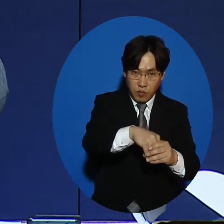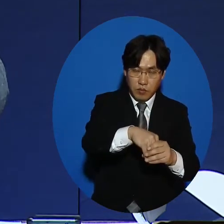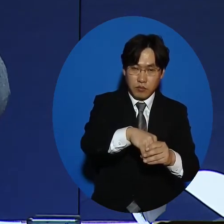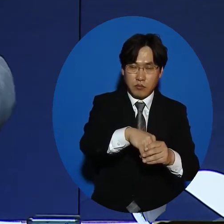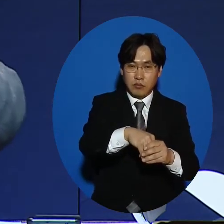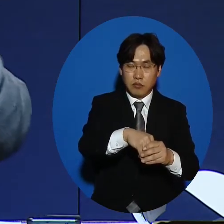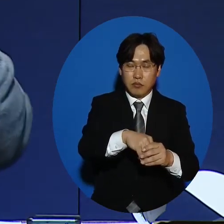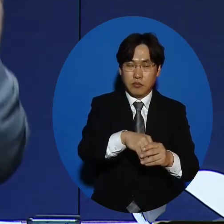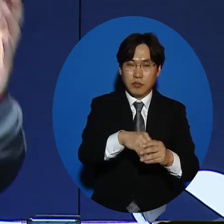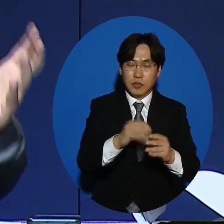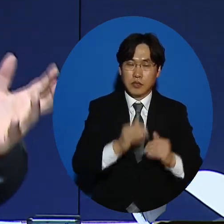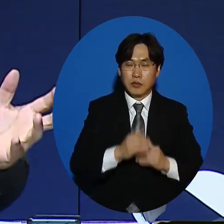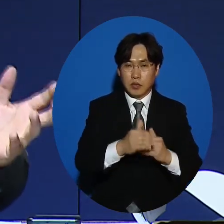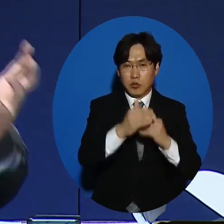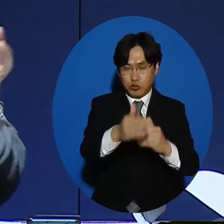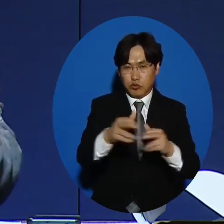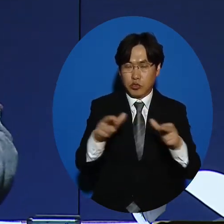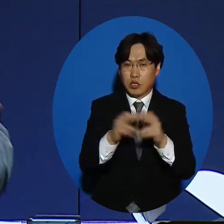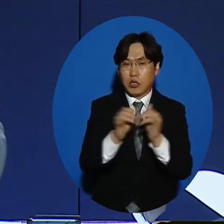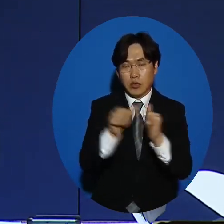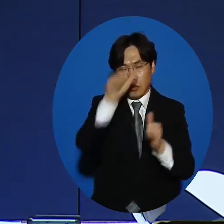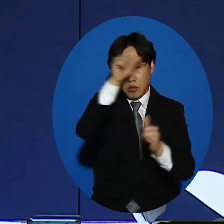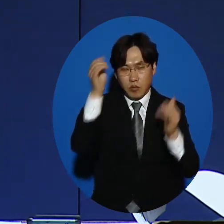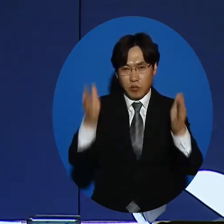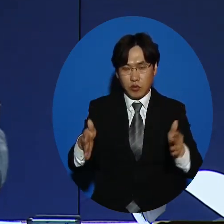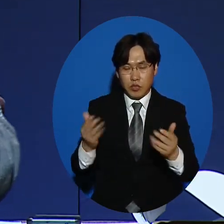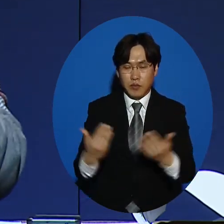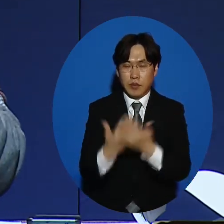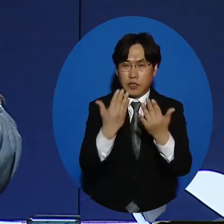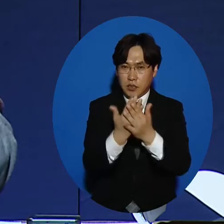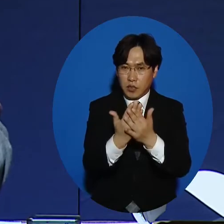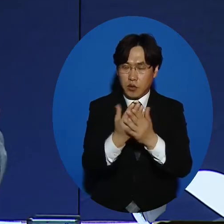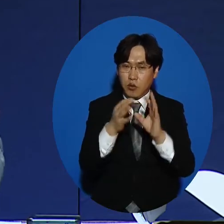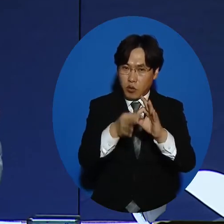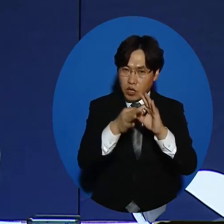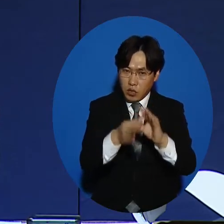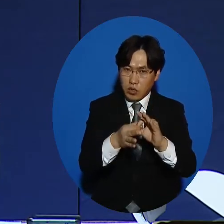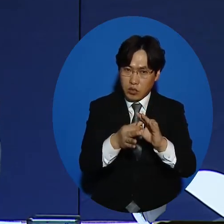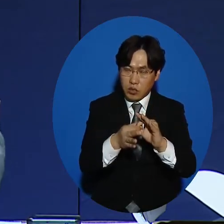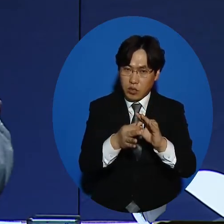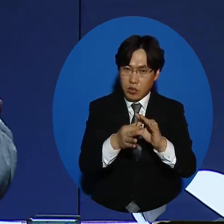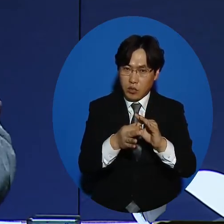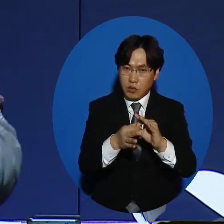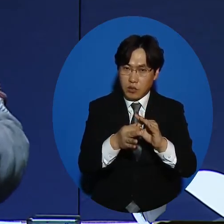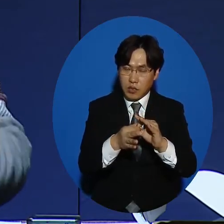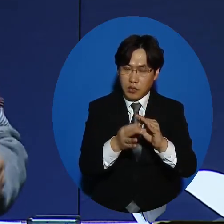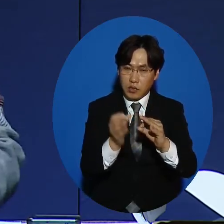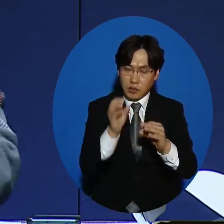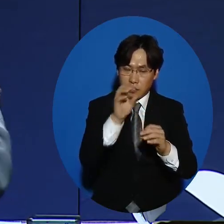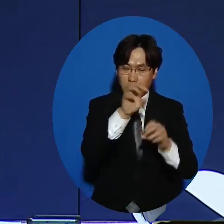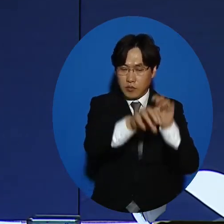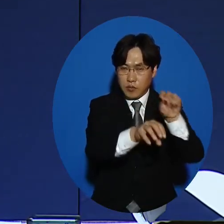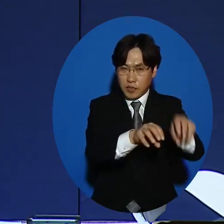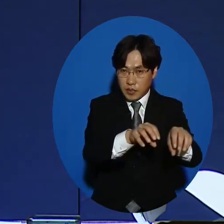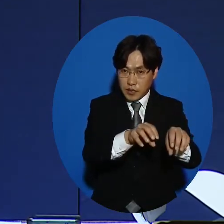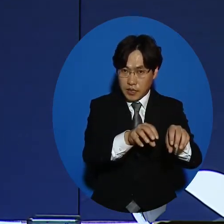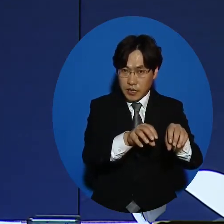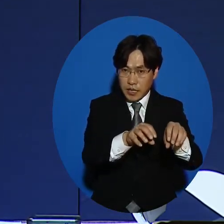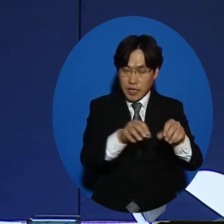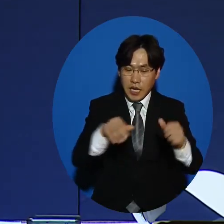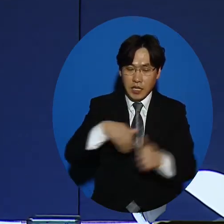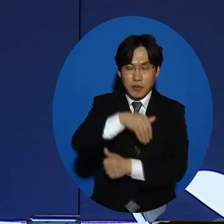평생교육법 안에 장애인 평생교육 지원에 관한 내용을 대폭 삽입하게 된 그 배경을